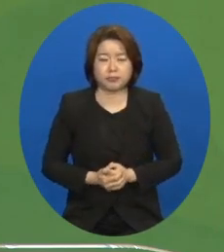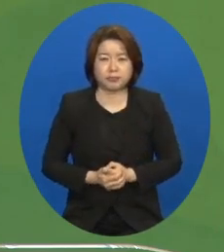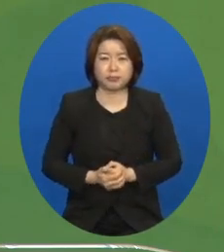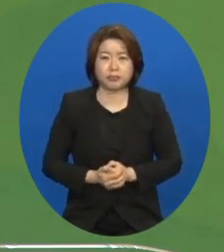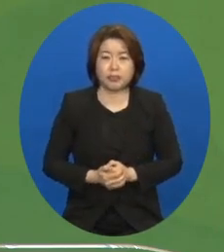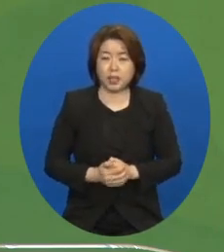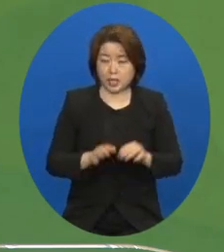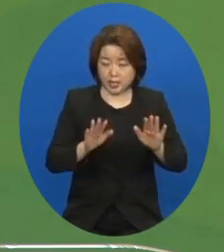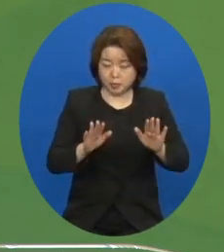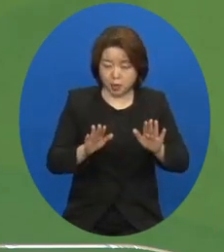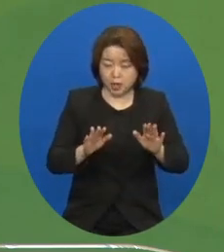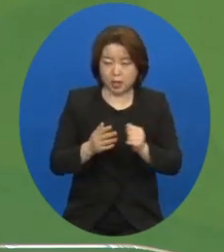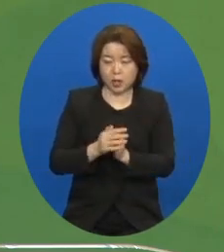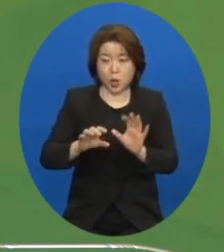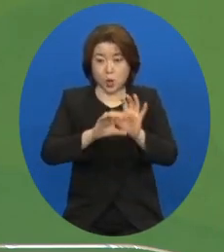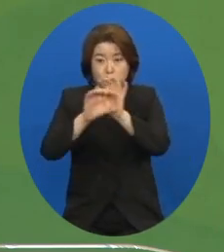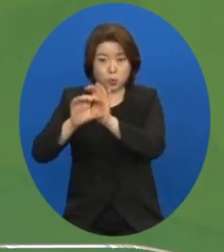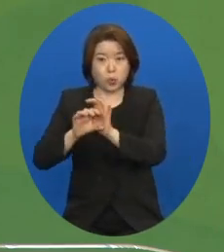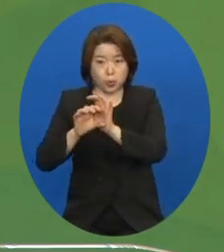그런데 이번에 코로나19